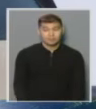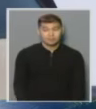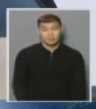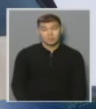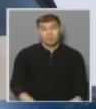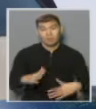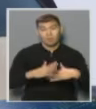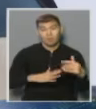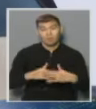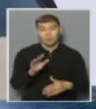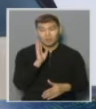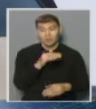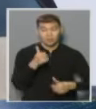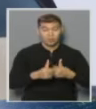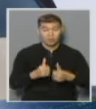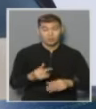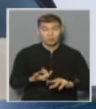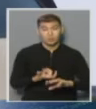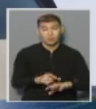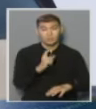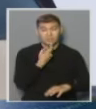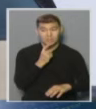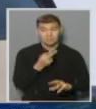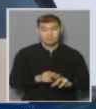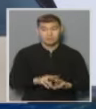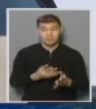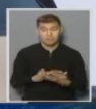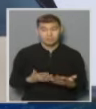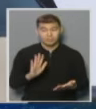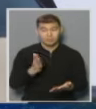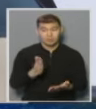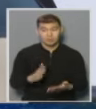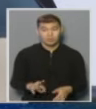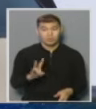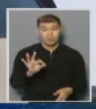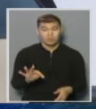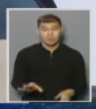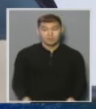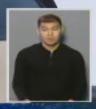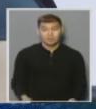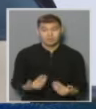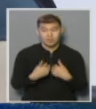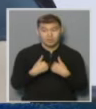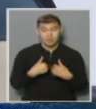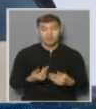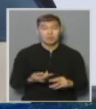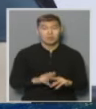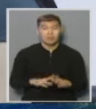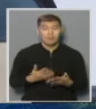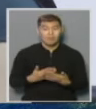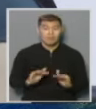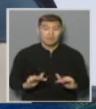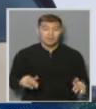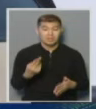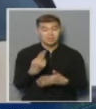жасады. Конкурс өте қиын болады, қатал болады. Бірақ жаңағы менің балам жеңіліп қалды, менің